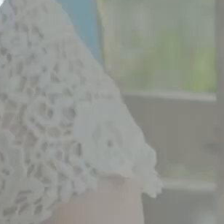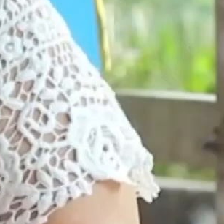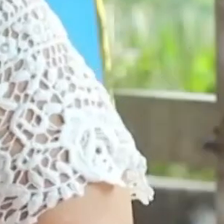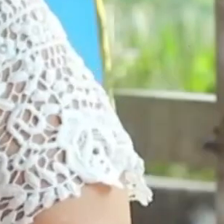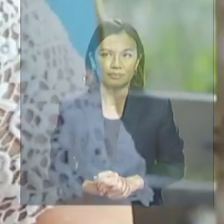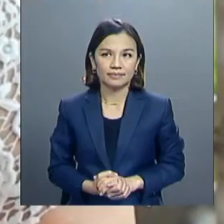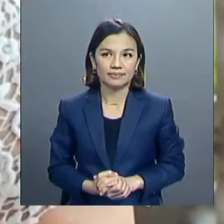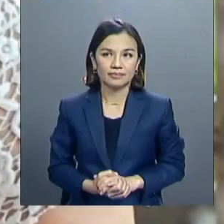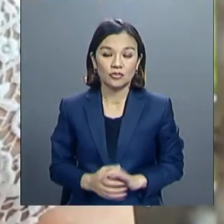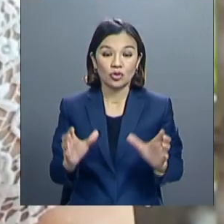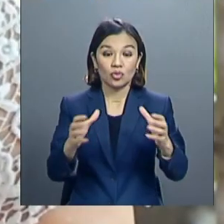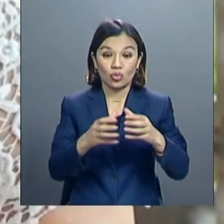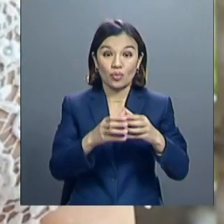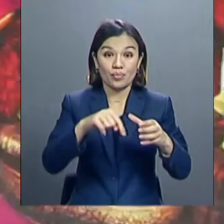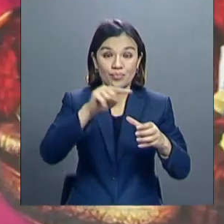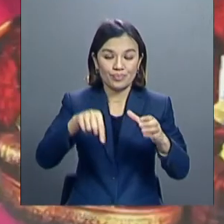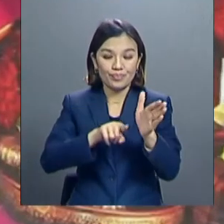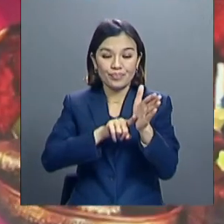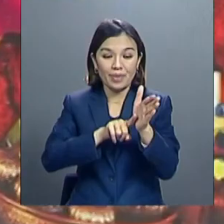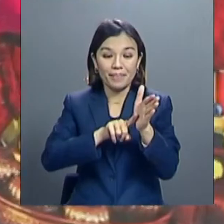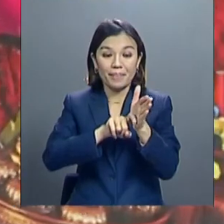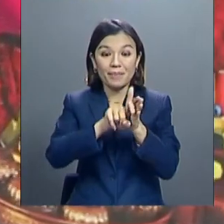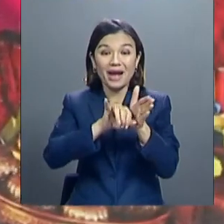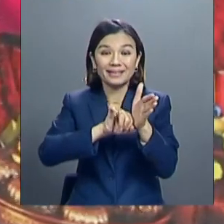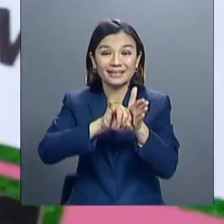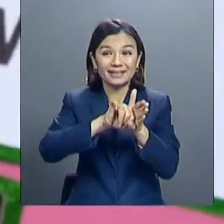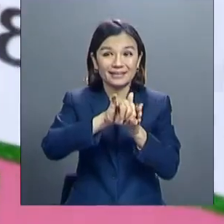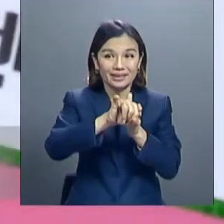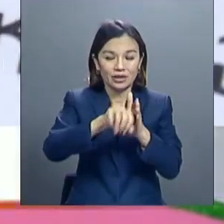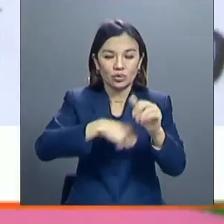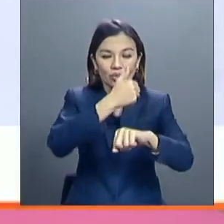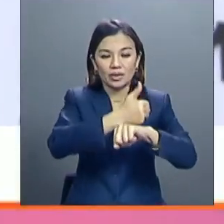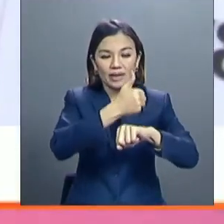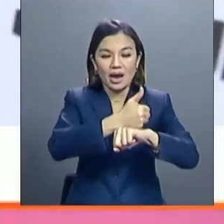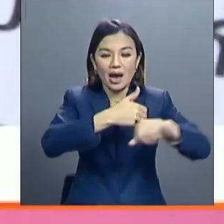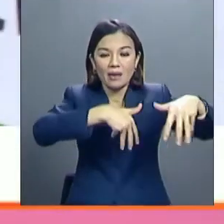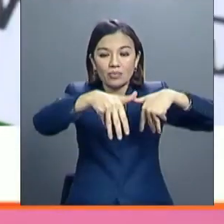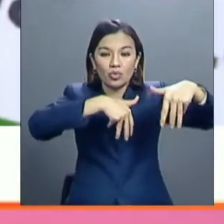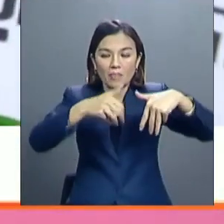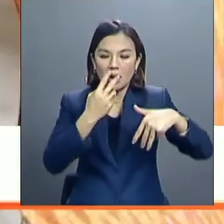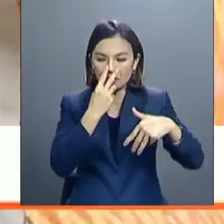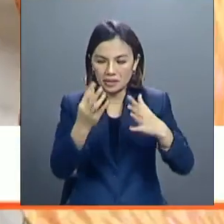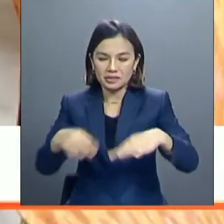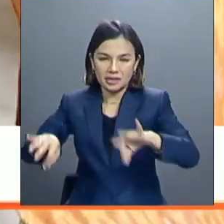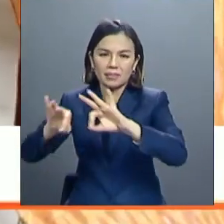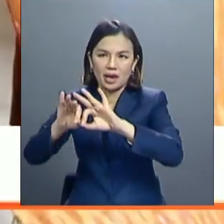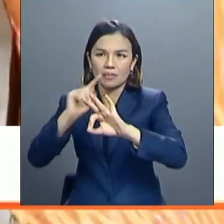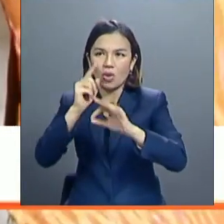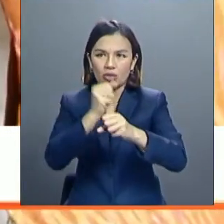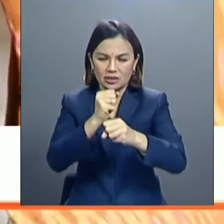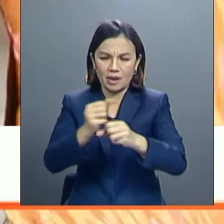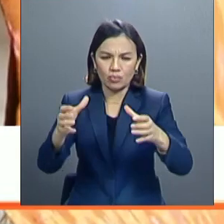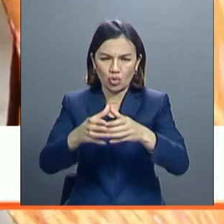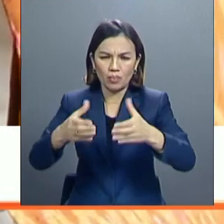กลุ่มผ้าไหมเป็นกลุ่มที่ตั้งขึ้นมาโดยคณะผู้นำหมู่บ้านเพิ่นเห็นความสำคัญตรงนี้เพิ่นก็บอกว่าให้ตั้งเป็นกลุ่มขึ้นมาแ